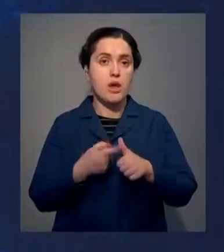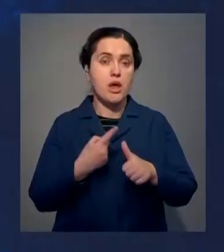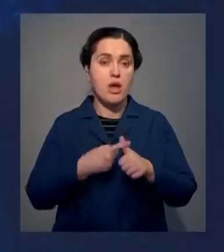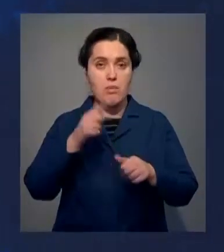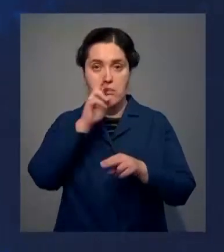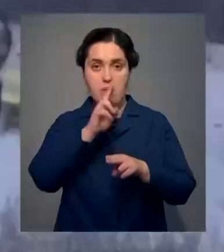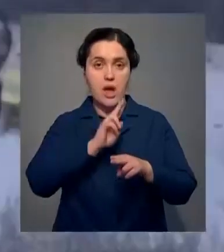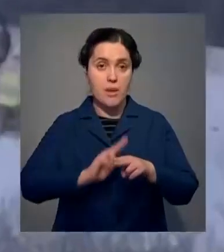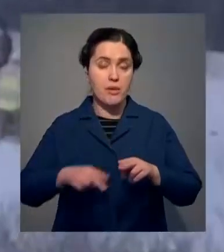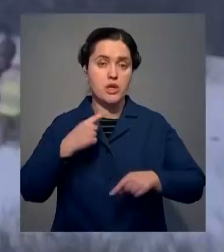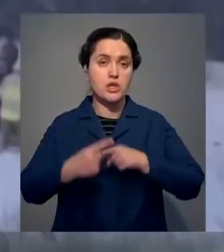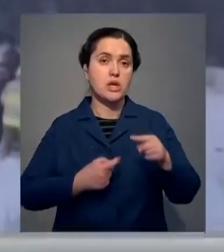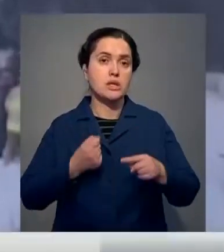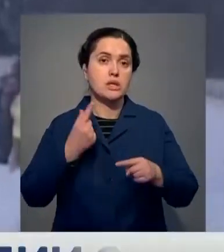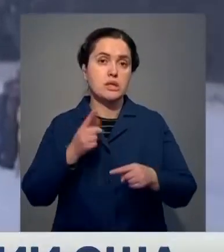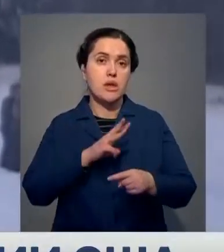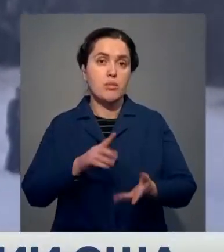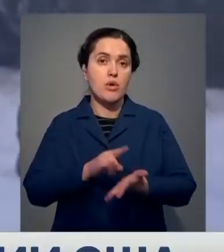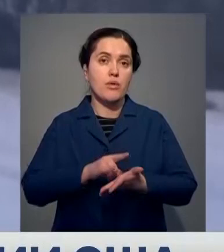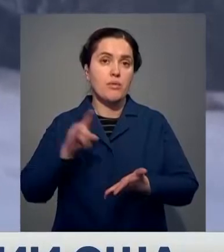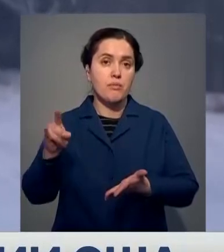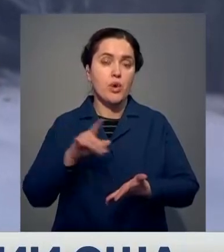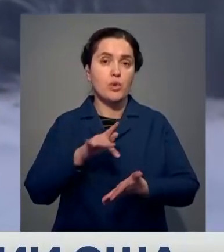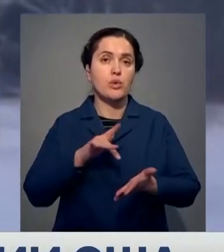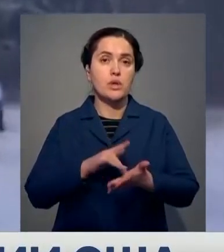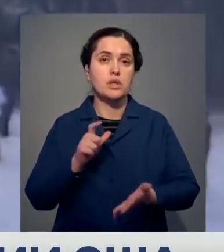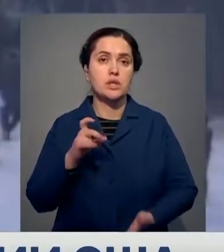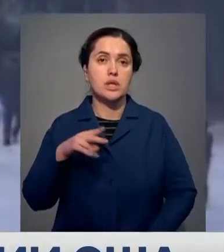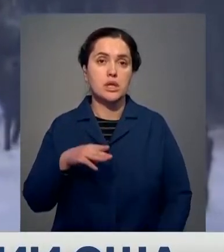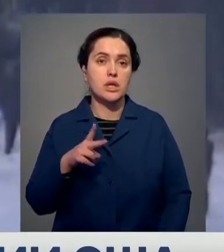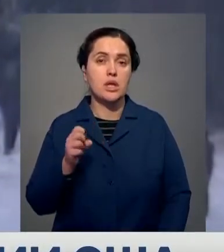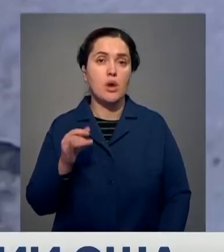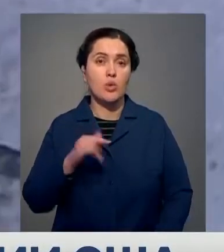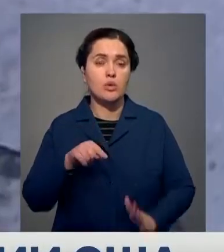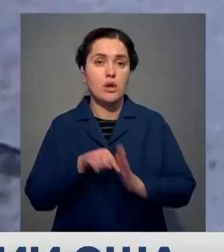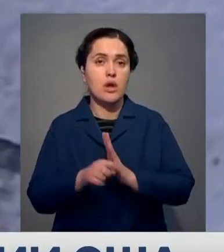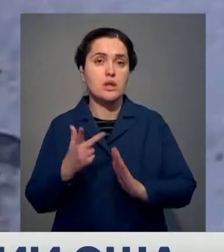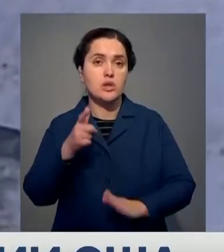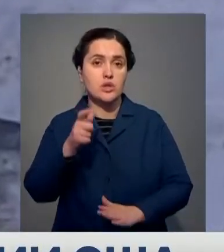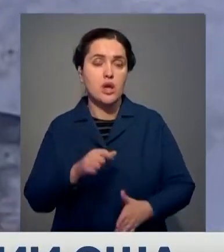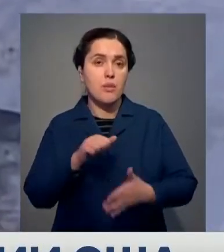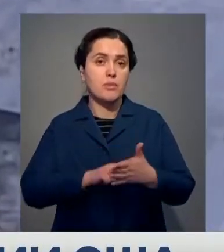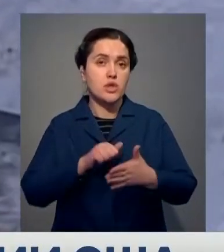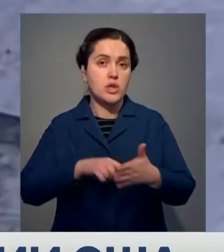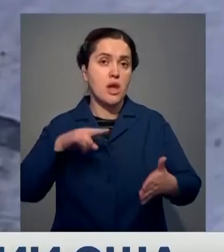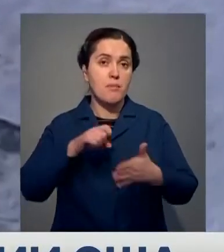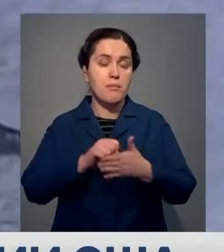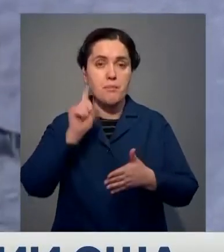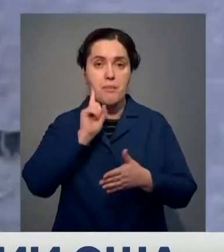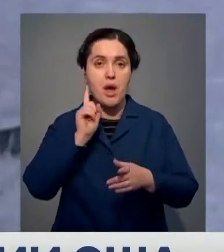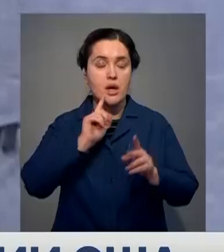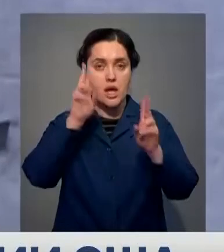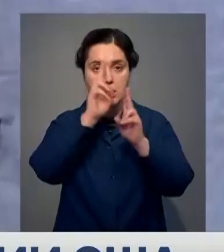пропал с радаров через несколько минут после взлета в районе города Сент-Клауд. На борту находились 3 человека. Причина крушения пока не